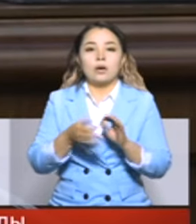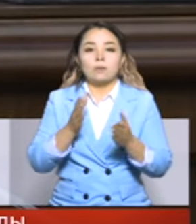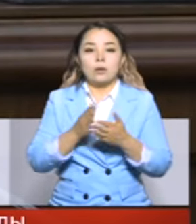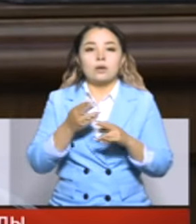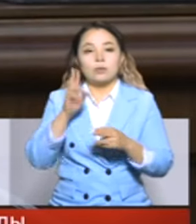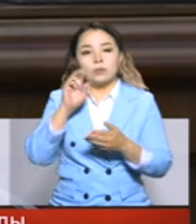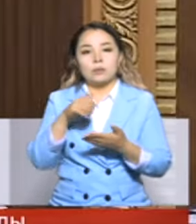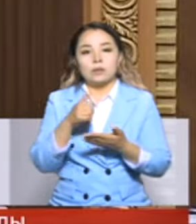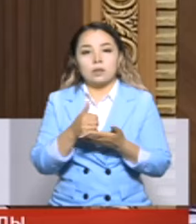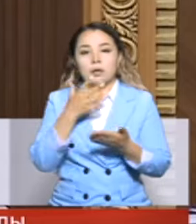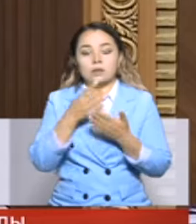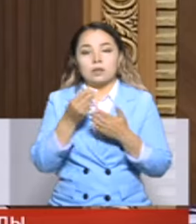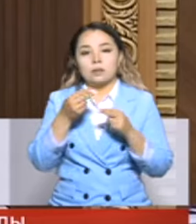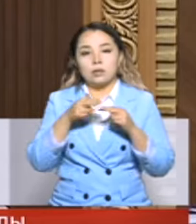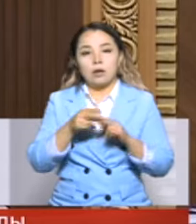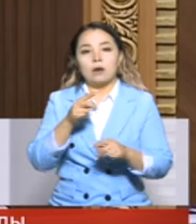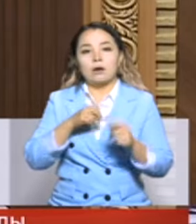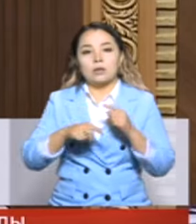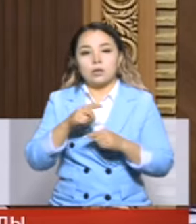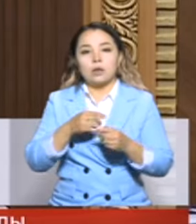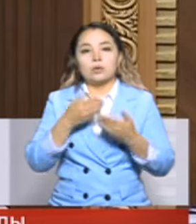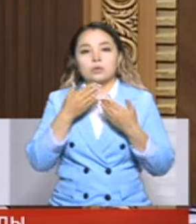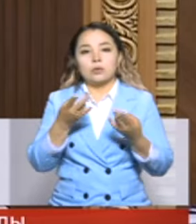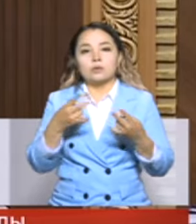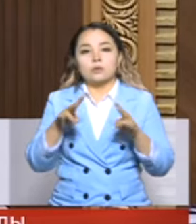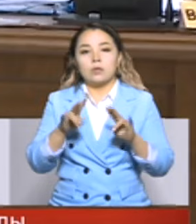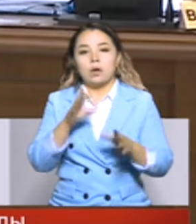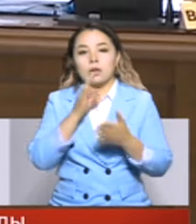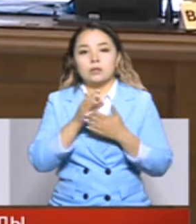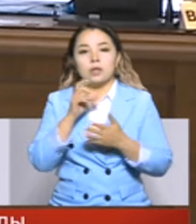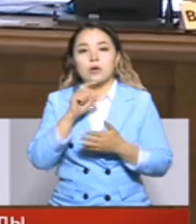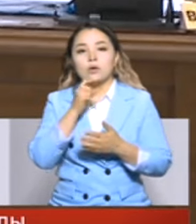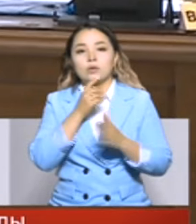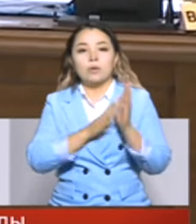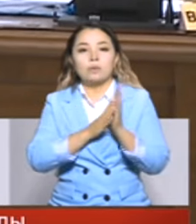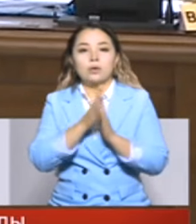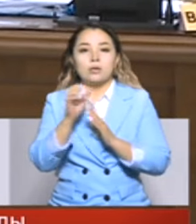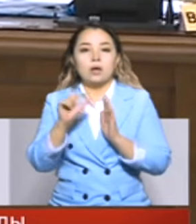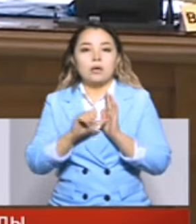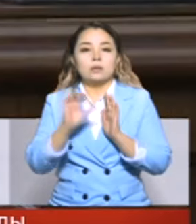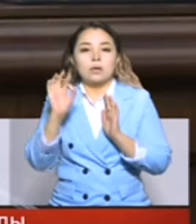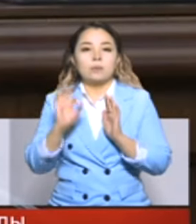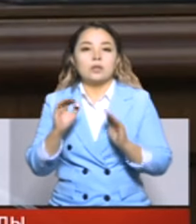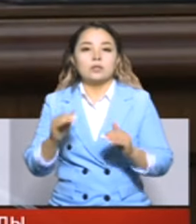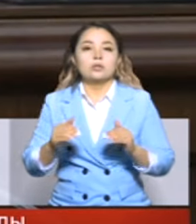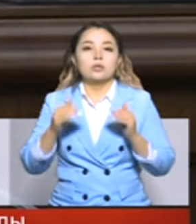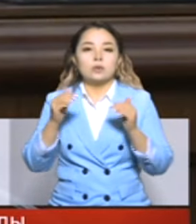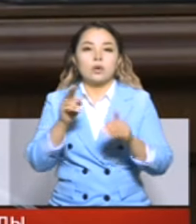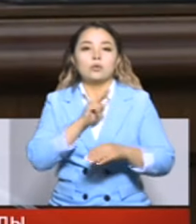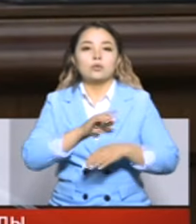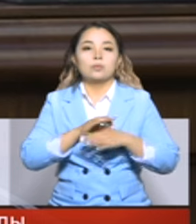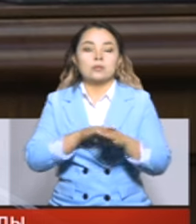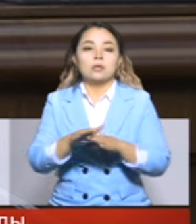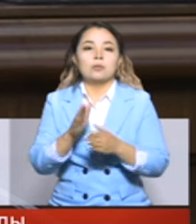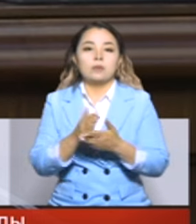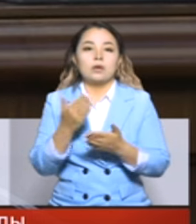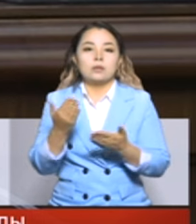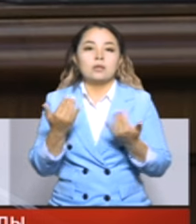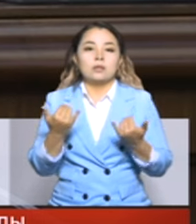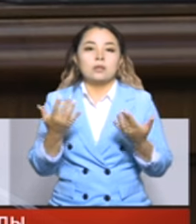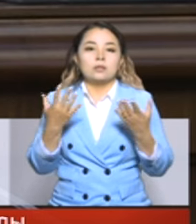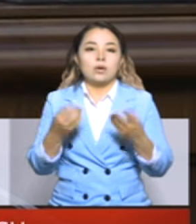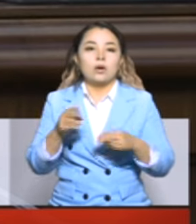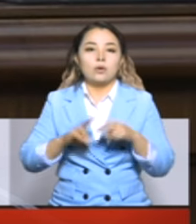Ал үкімет қазына қаржысына қайта-қайта сұрау жасамас үшін экономика өсімін 6%-ға жеткізу бағытында жұмыс істеп жатыр. Қазірдің